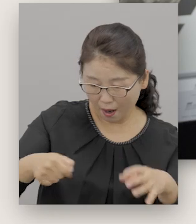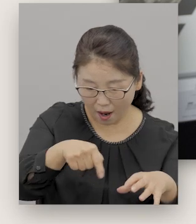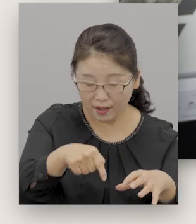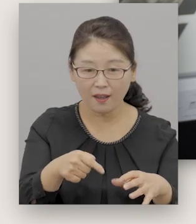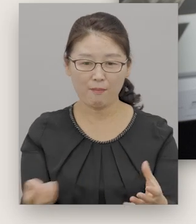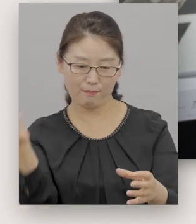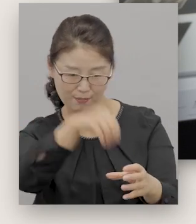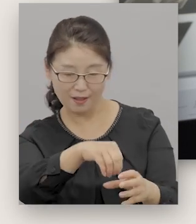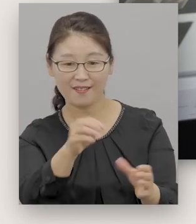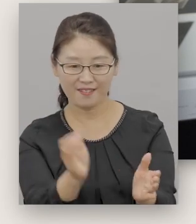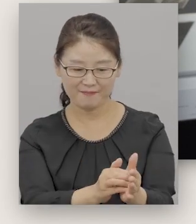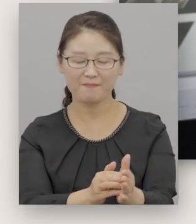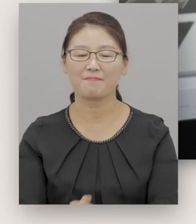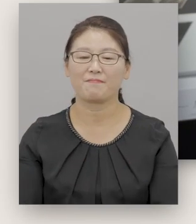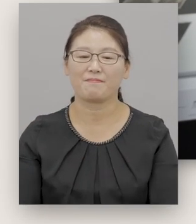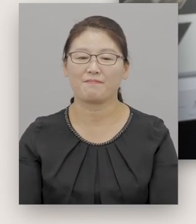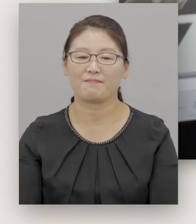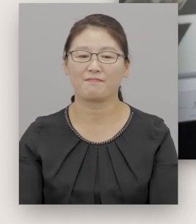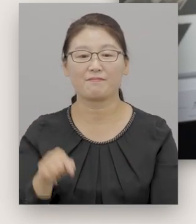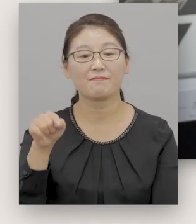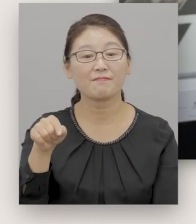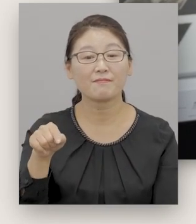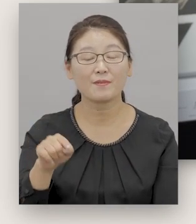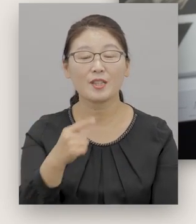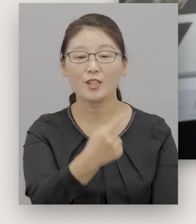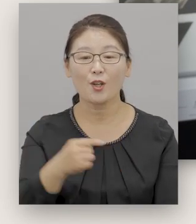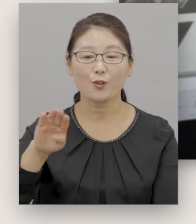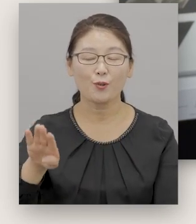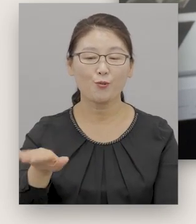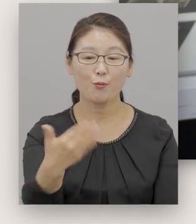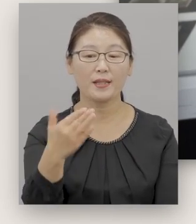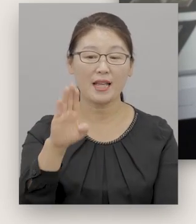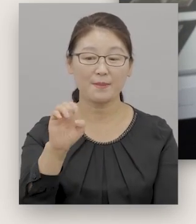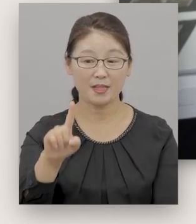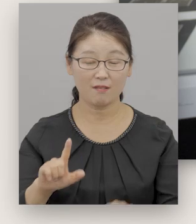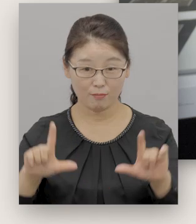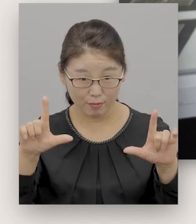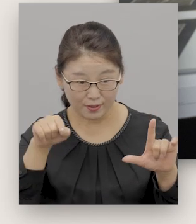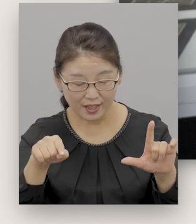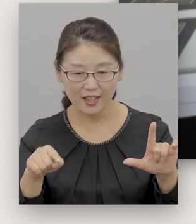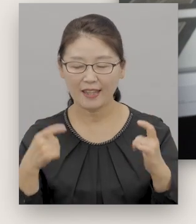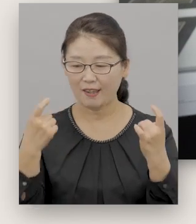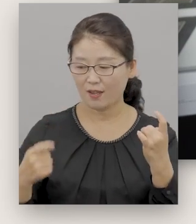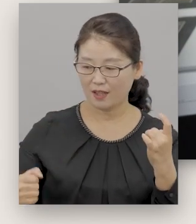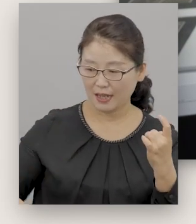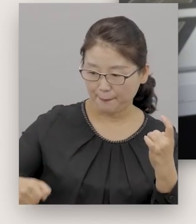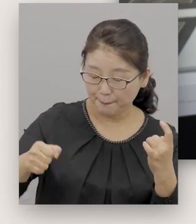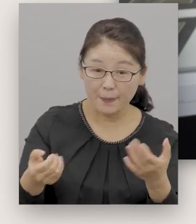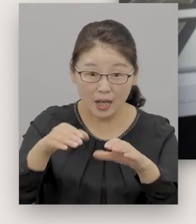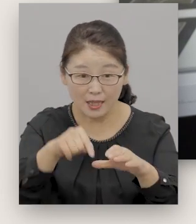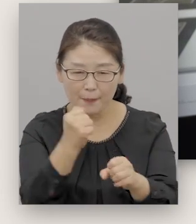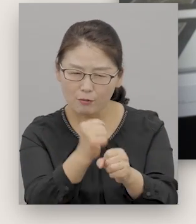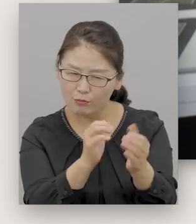이렇게 명명이 되어진 것이고요. 지금 보시는 이 버전은 1941년에 처음 그 여행가방 상자가 만들어지고,